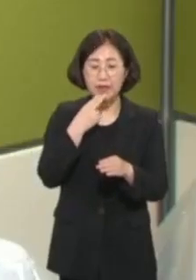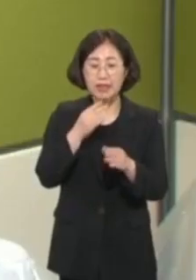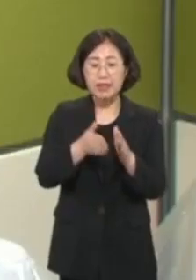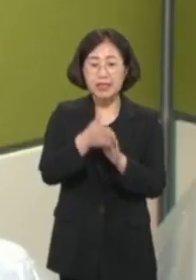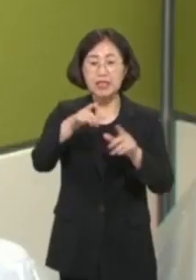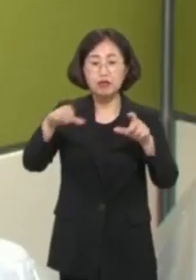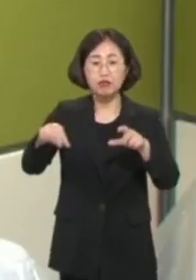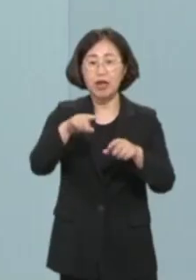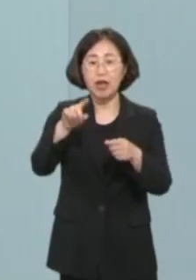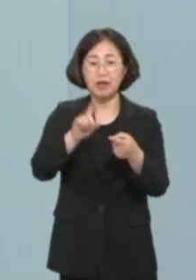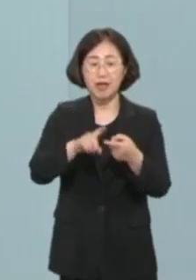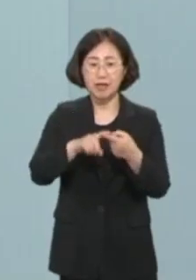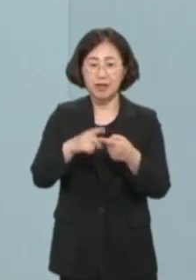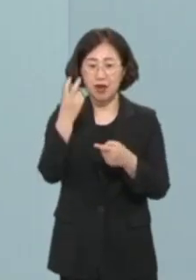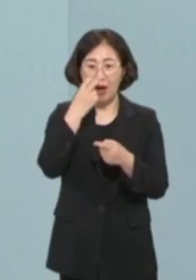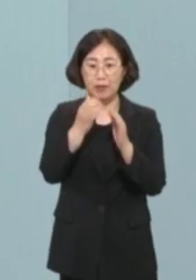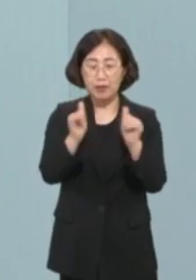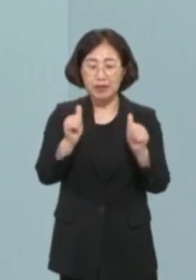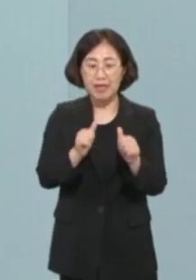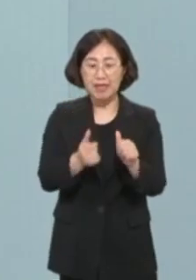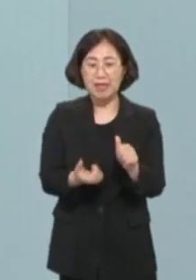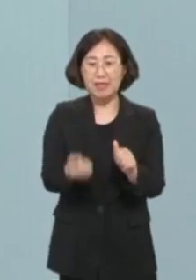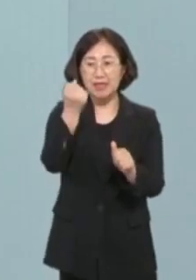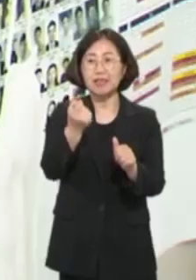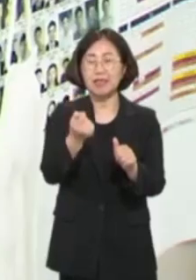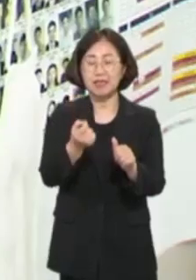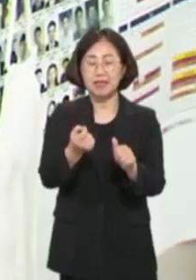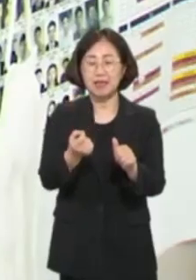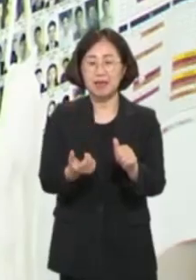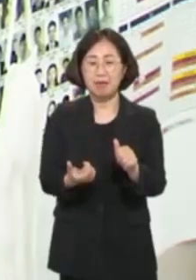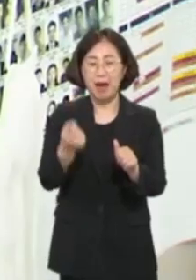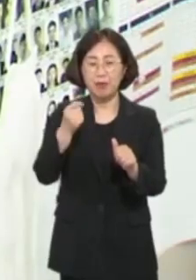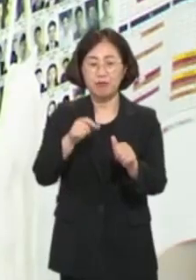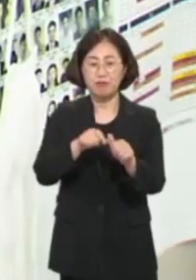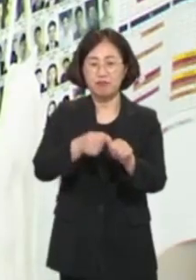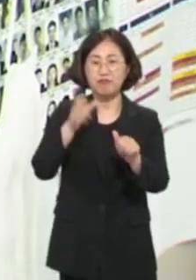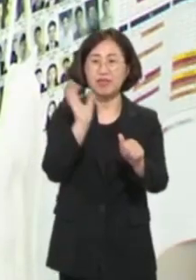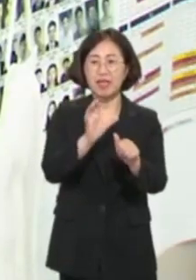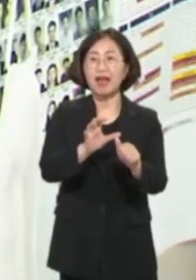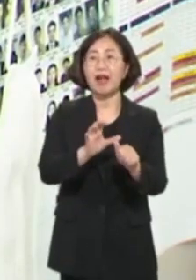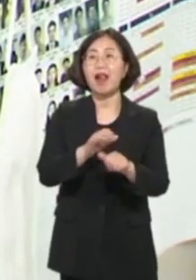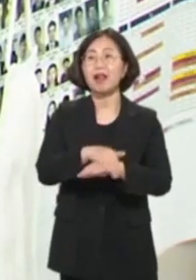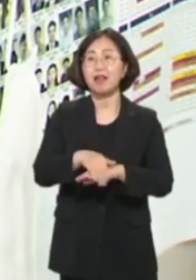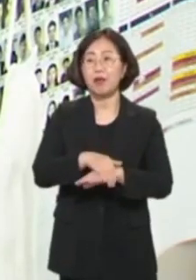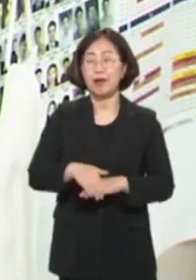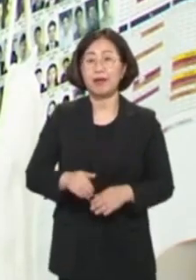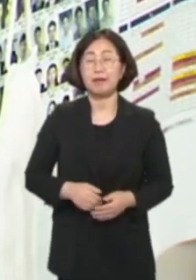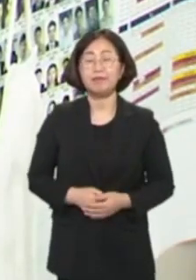대해서는 관리 감독자를 즉시 문책할 계획입니다. TJB 강진원입니다.